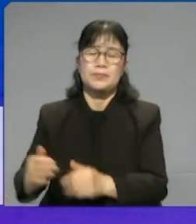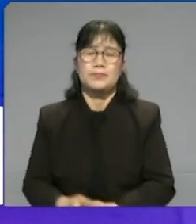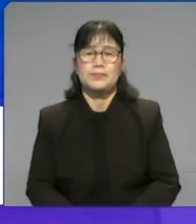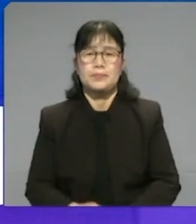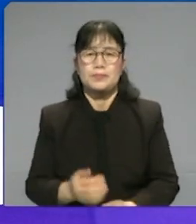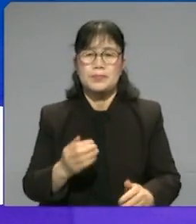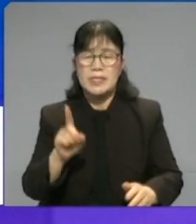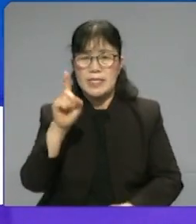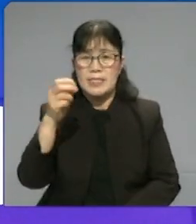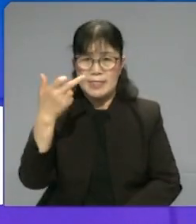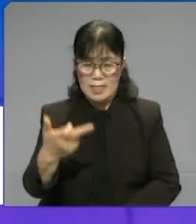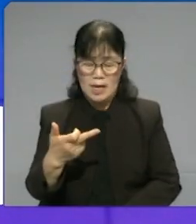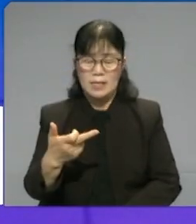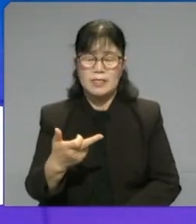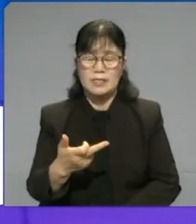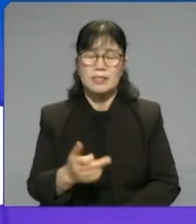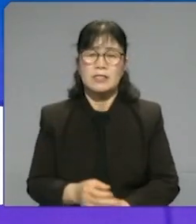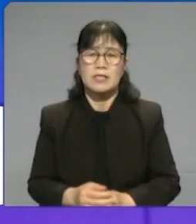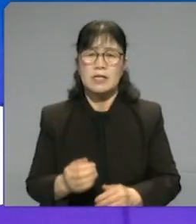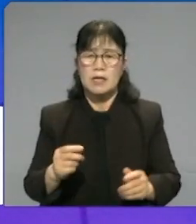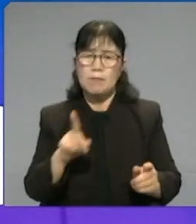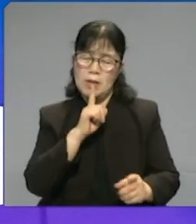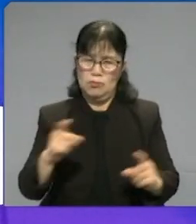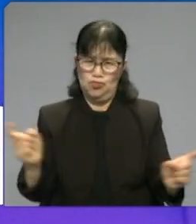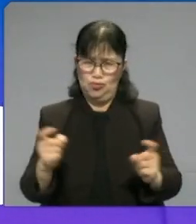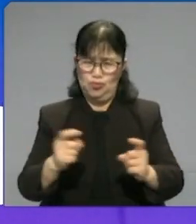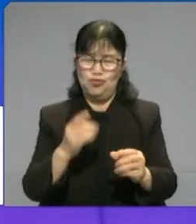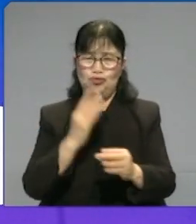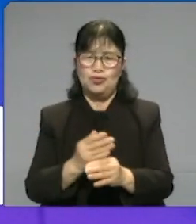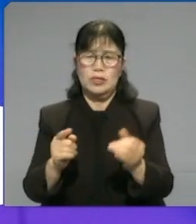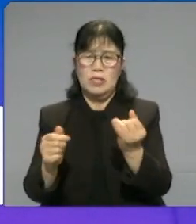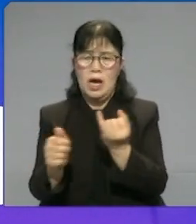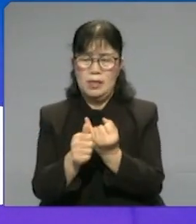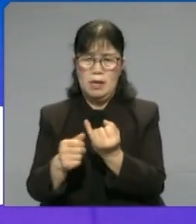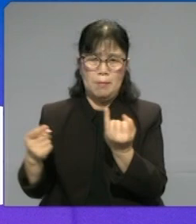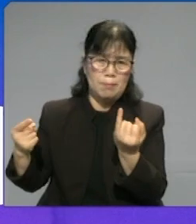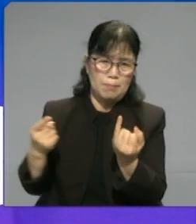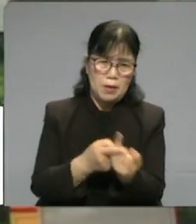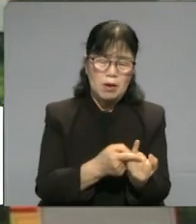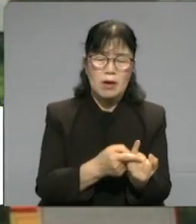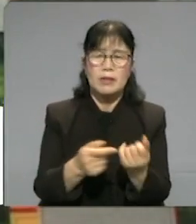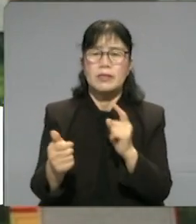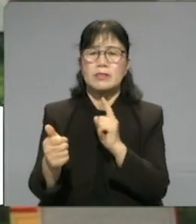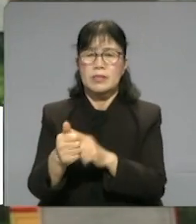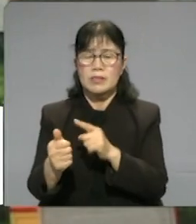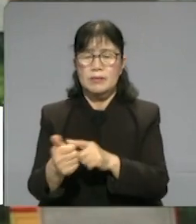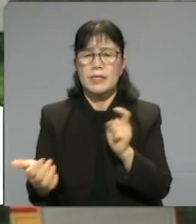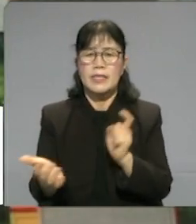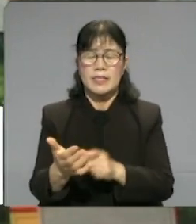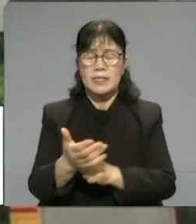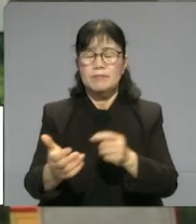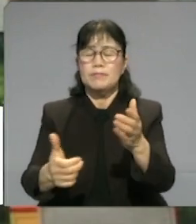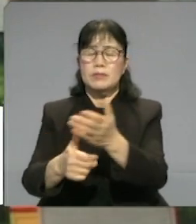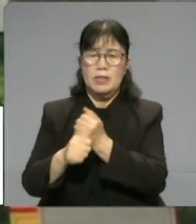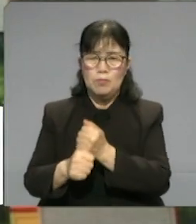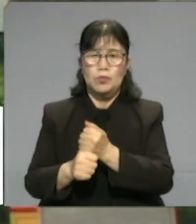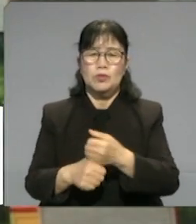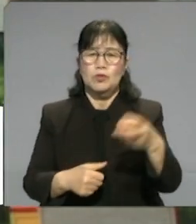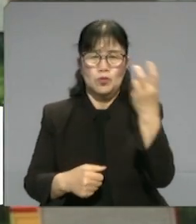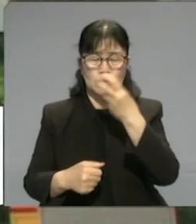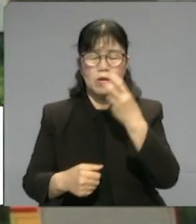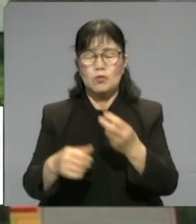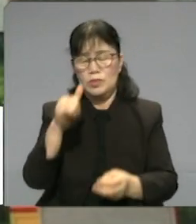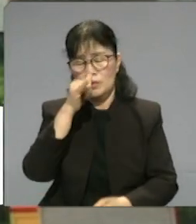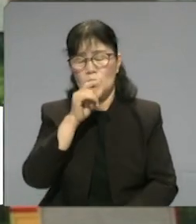경기일산 동부경찰서는 말다툼을 하던 아내를 흉기로 살해한 혐의로 50대 남성를 긴급 체포에 조사하고